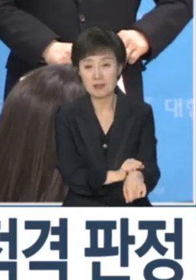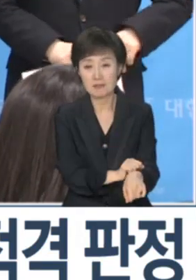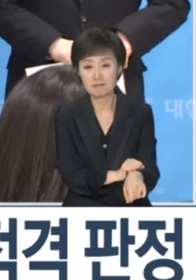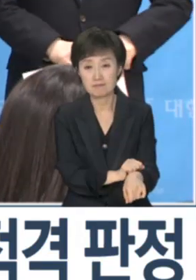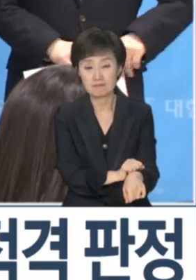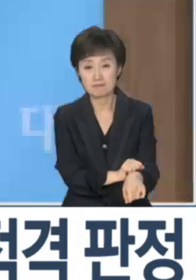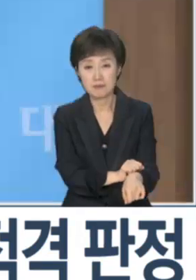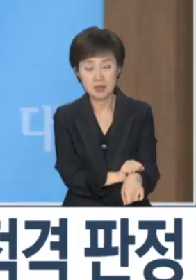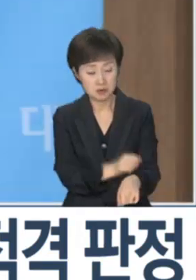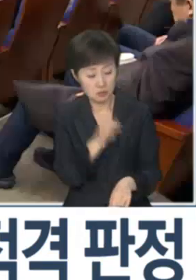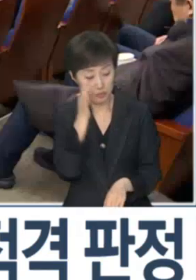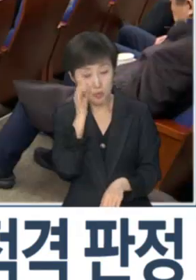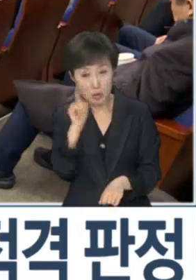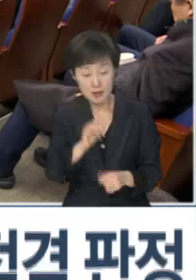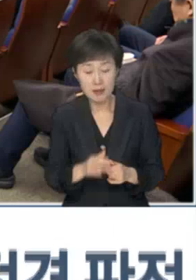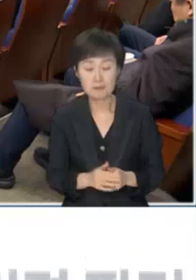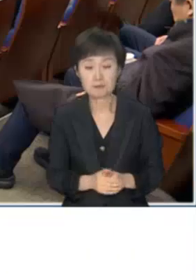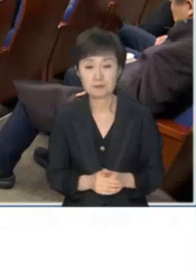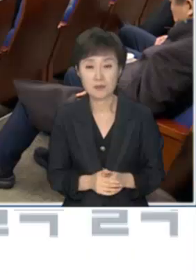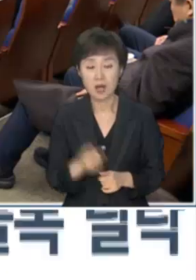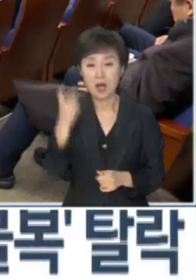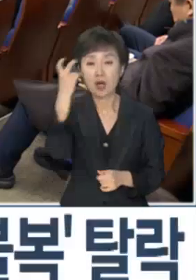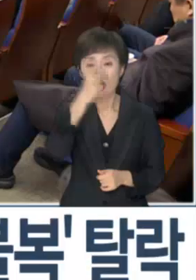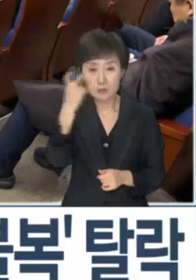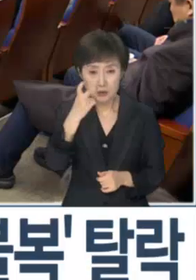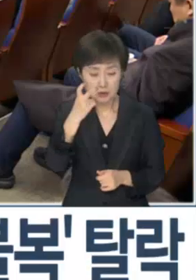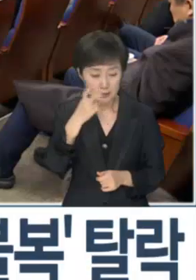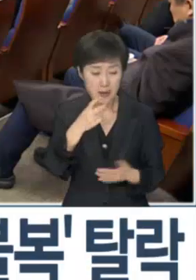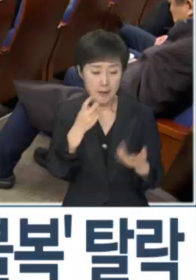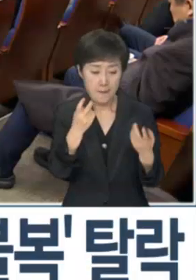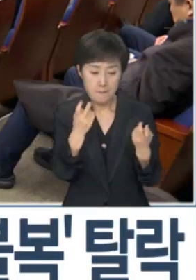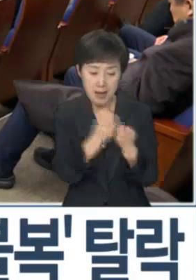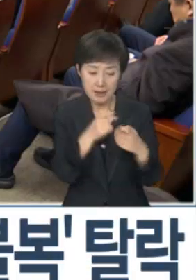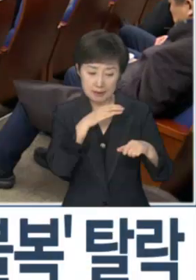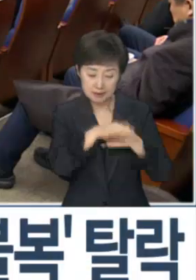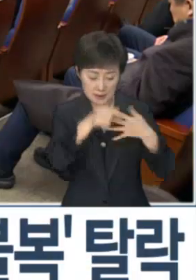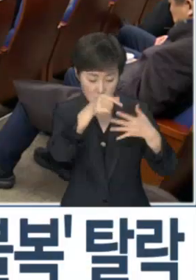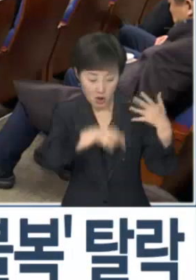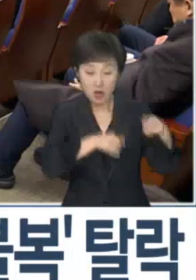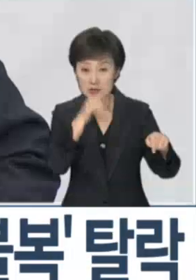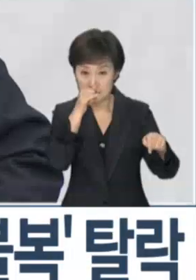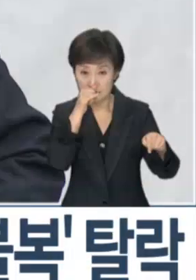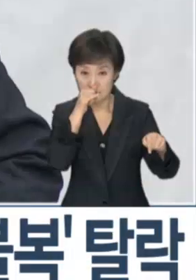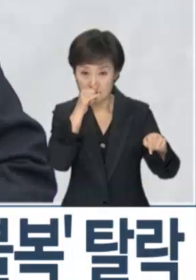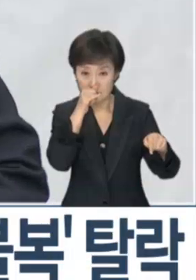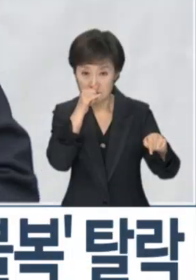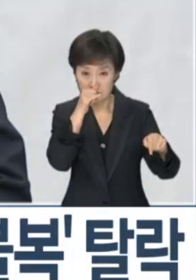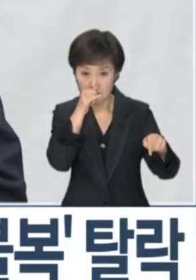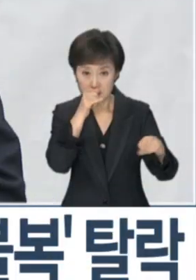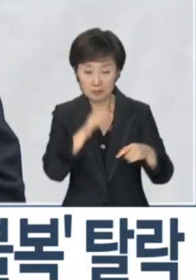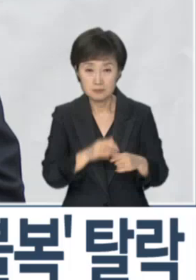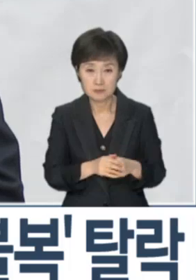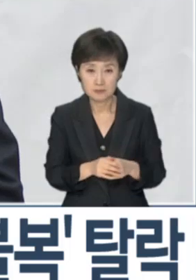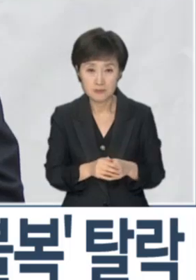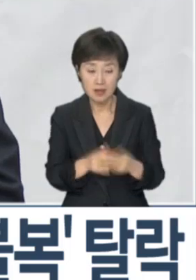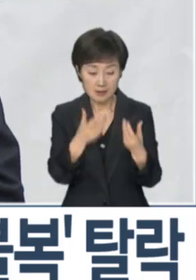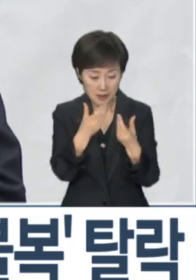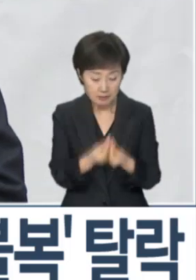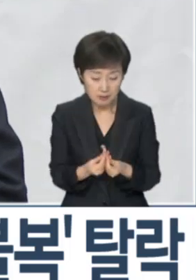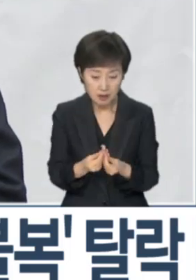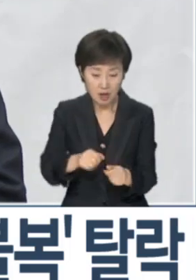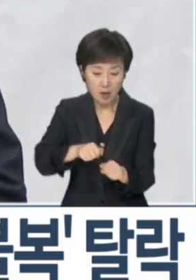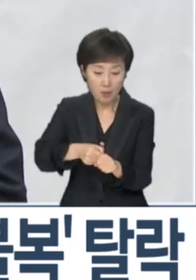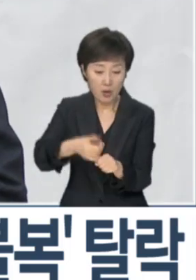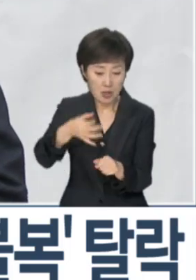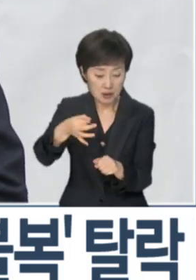정량적, 정성적이 있는데 정량적으로 검증을 하는 겁니다. 어떤 팩트에 대해서 사법적인 그런 어떤 유죄 벌금 이상의 형이